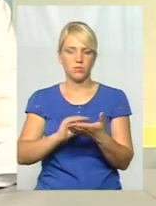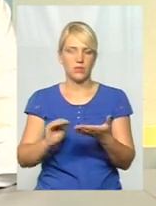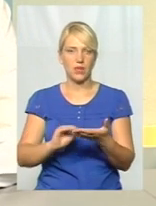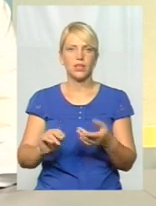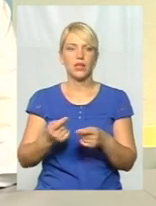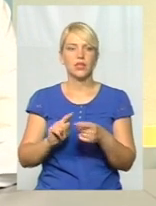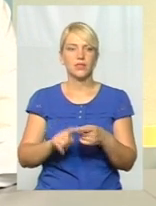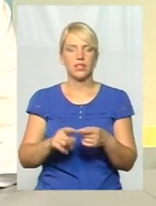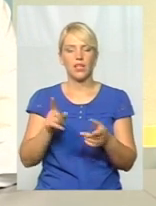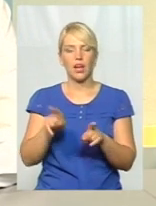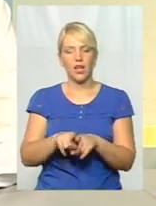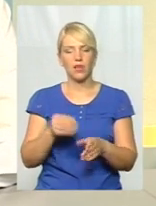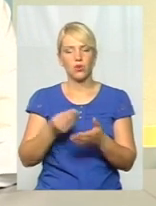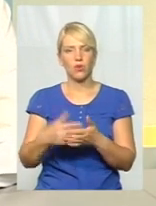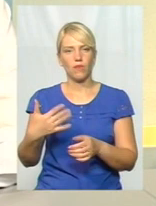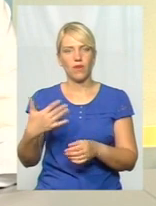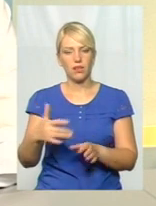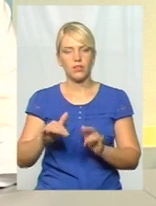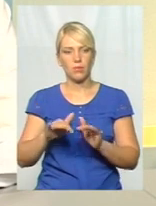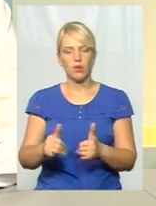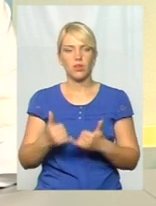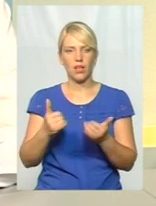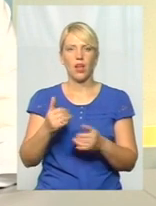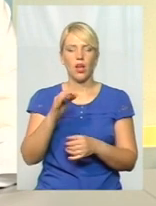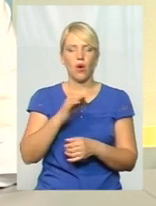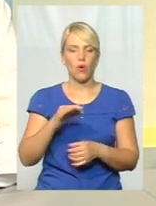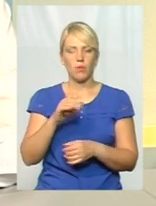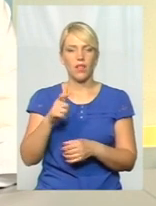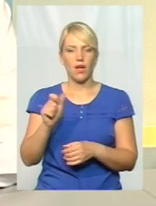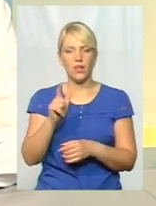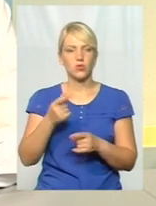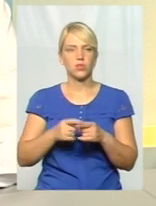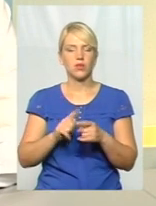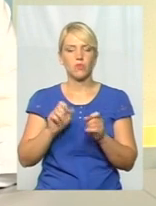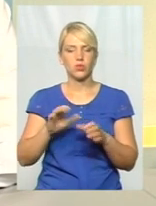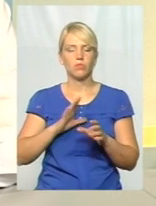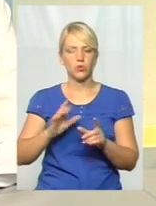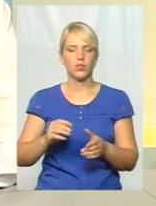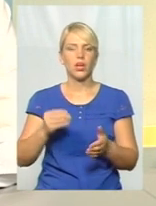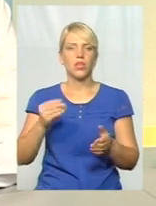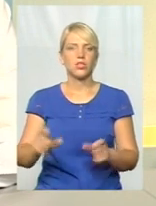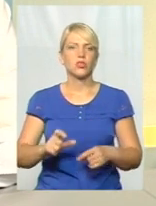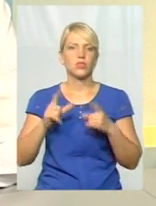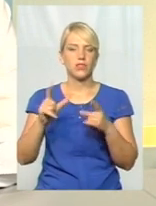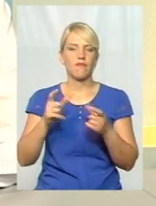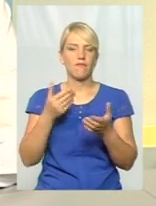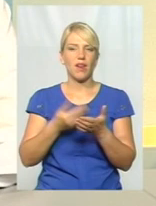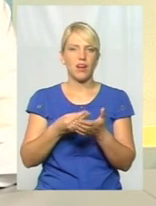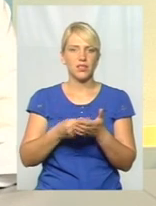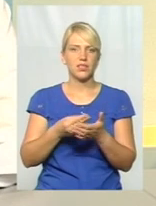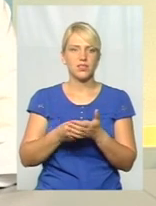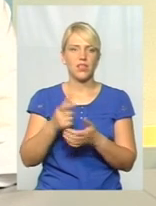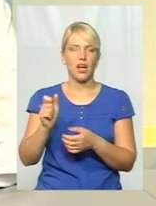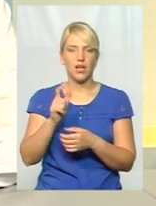така дороговартісна процедура для облгазів, що це може зрости вартість послуги і ціни для як підприємців, так і